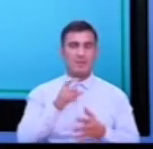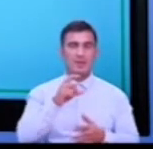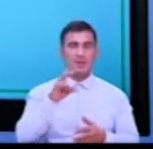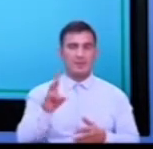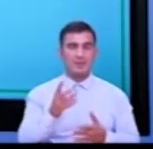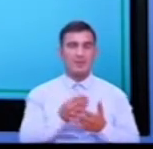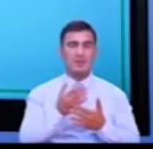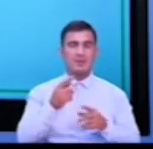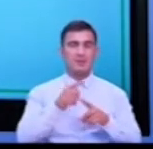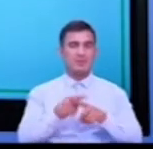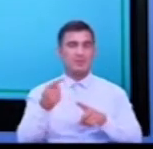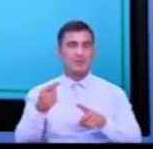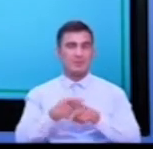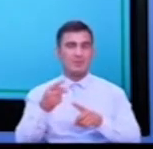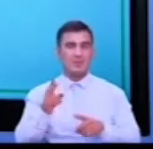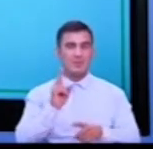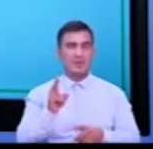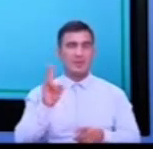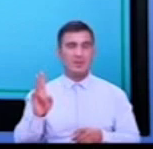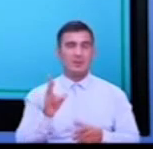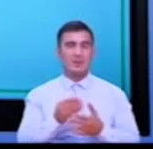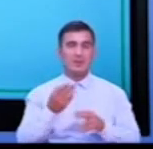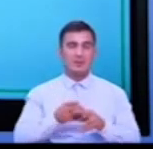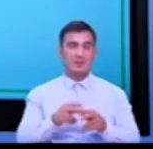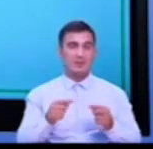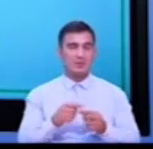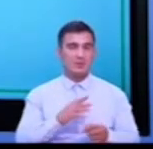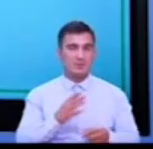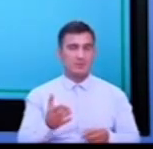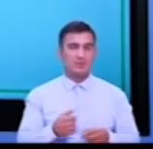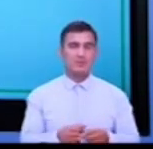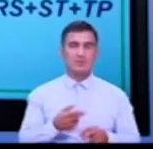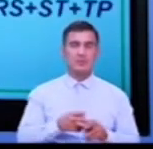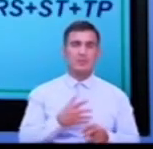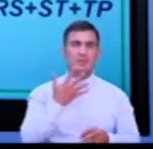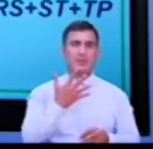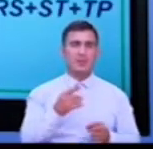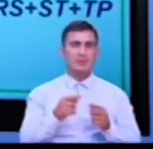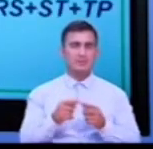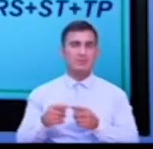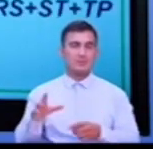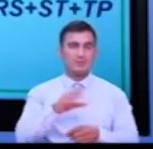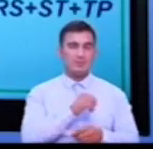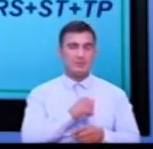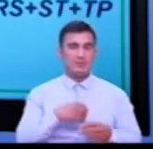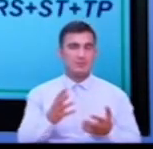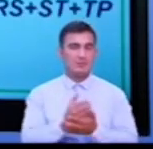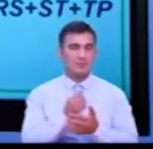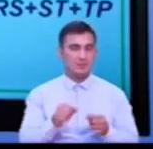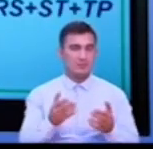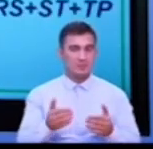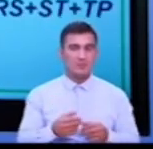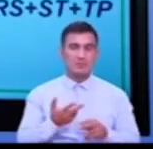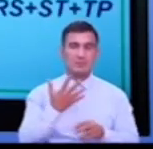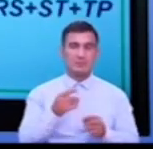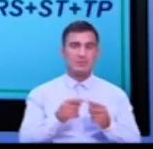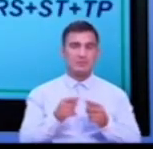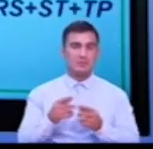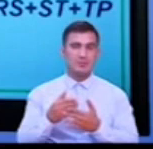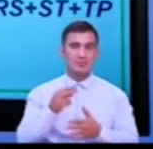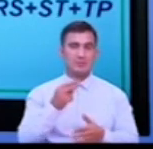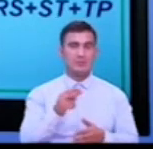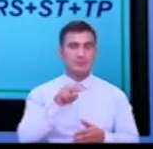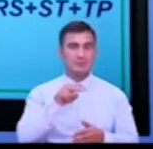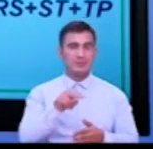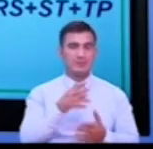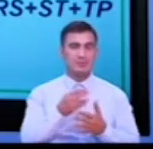MN hamda qo'shib KN ga teng ekan. Xo'sh, 5 burchakni o'zingiz topa olasizmi? 5 burchakning perimetri P